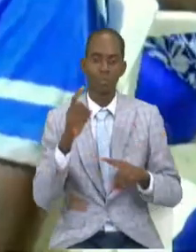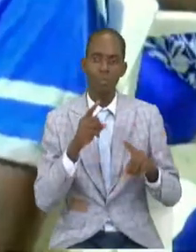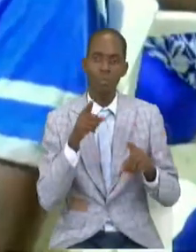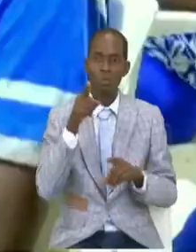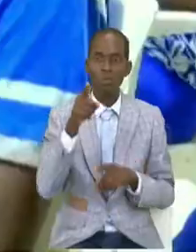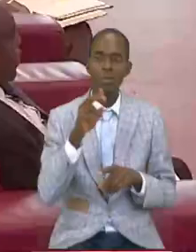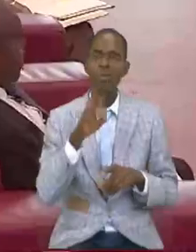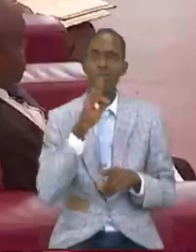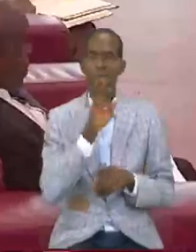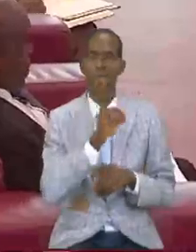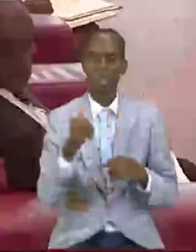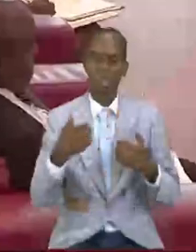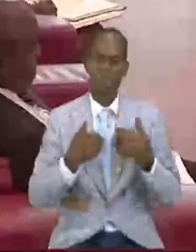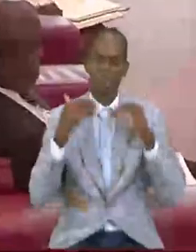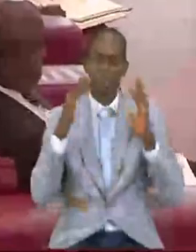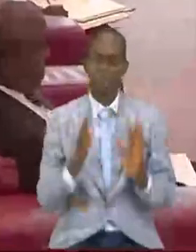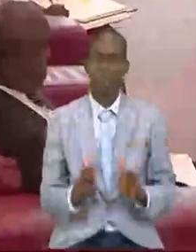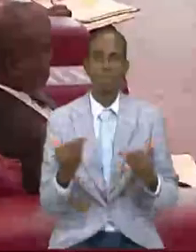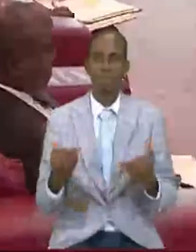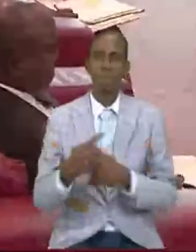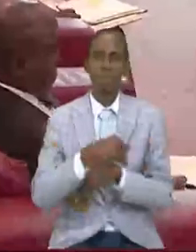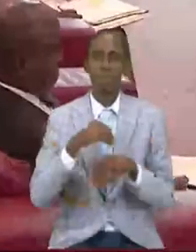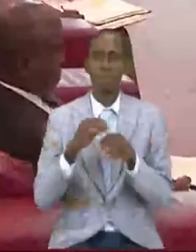Quelqu'un là-bas est possesseur ce jour,